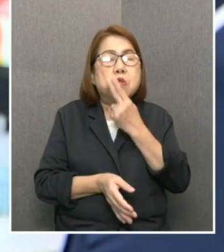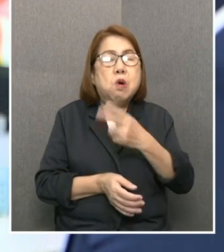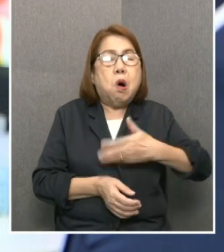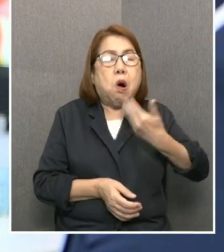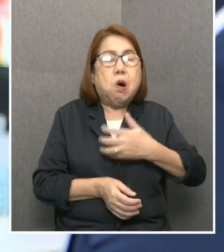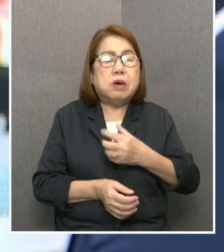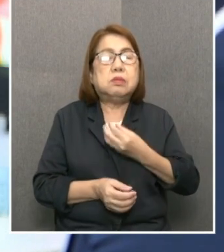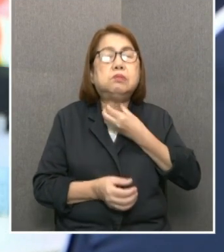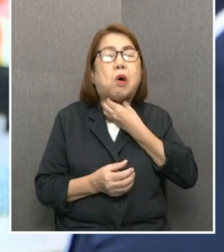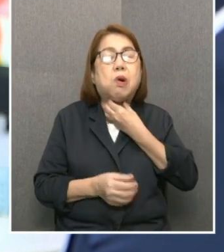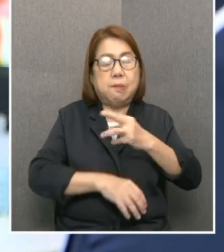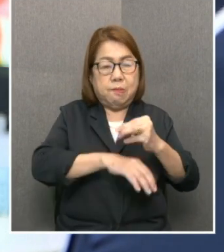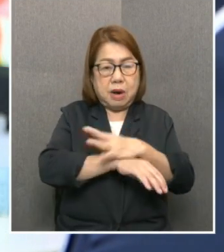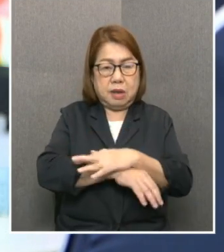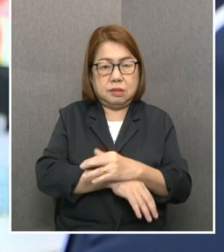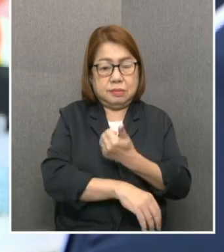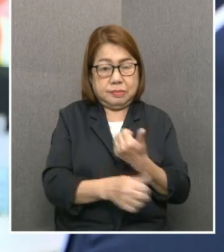จากนี้นายแพทย์